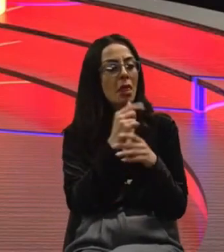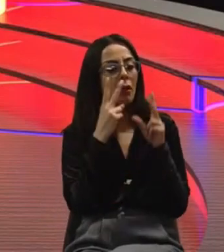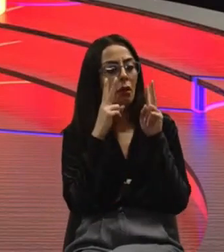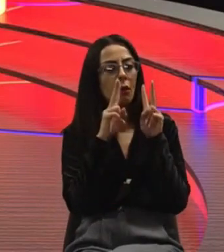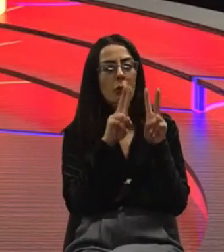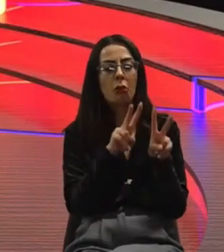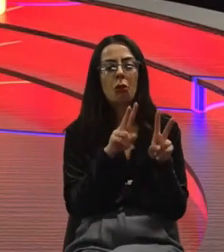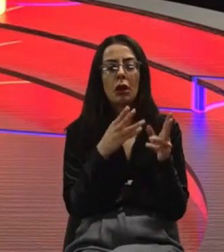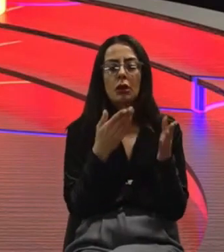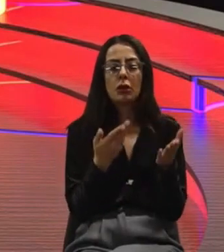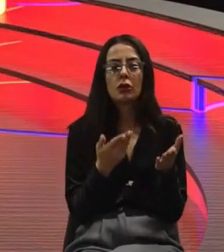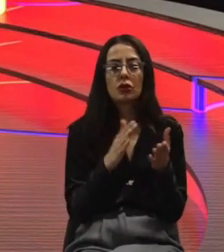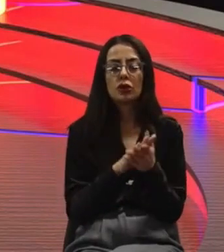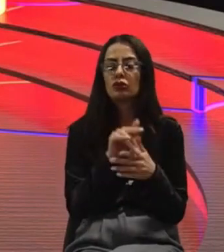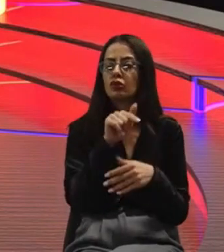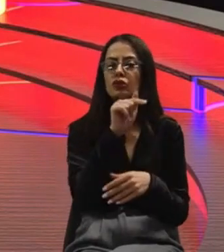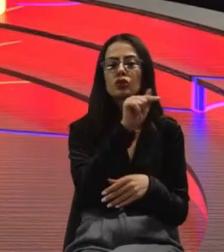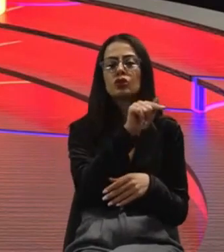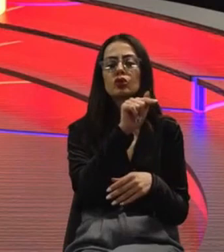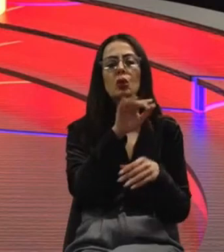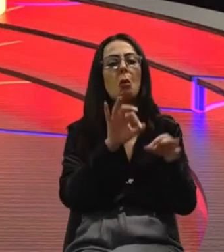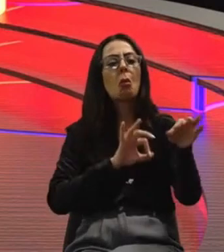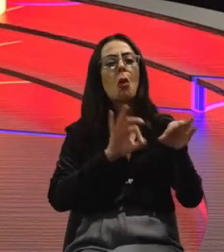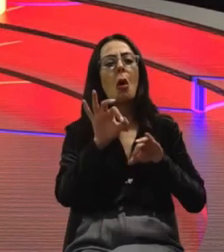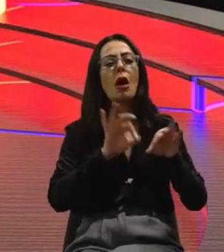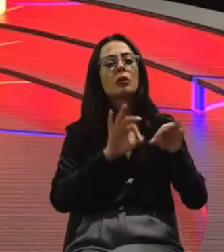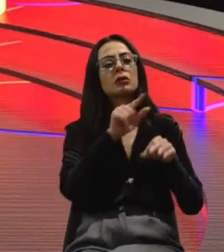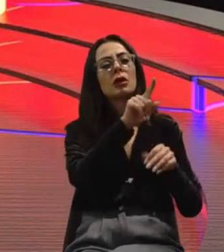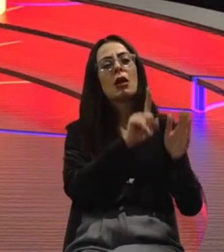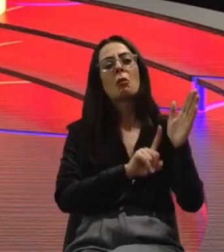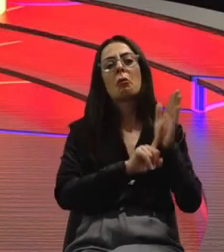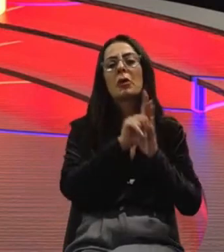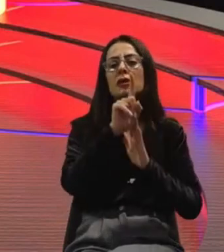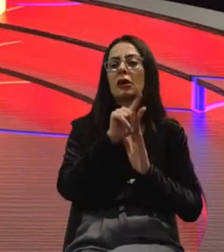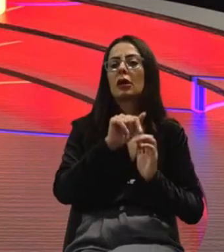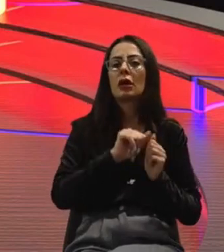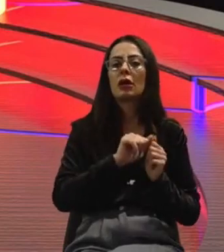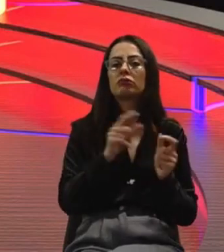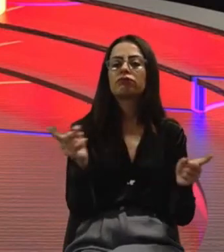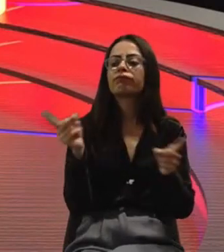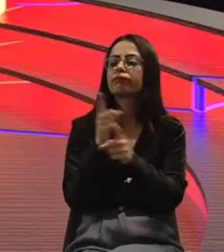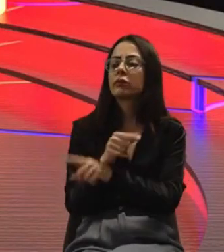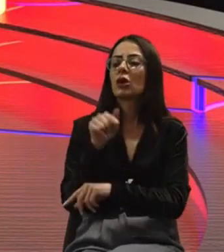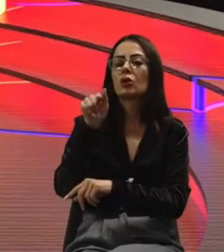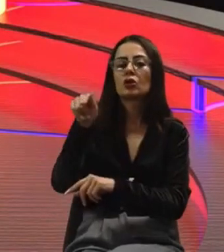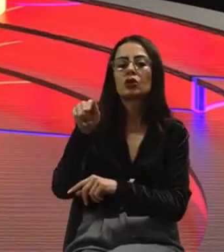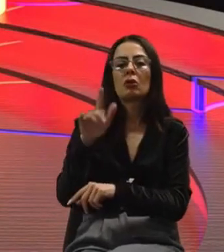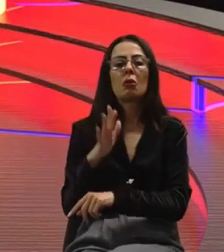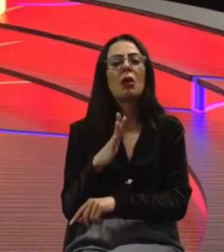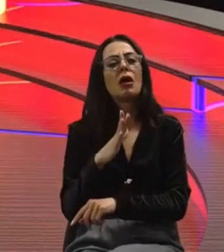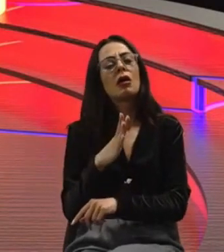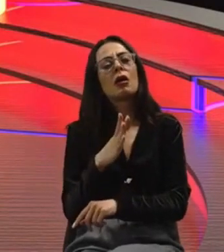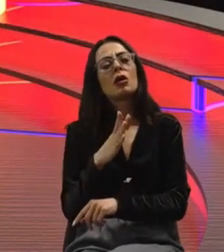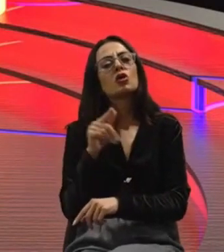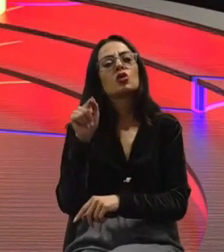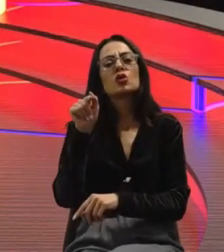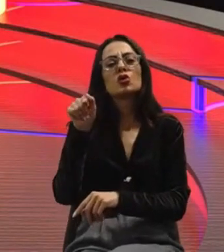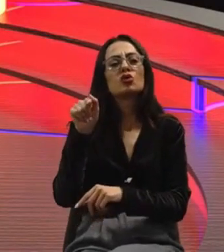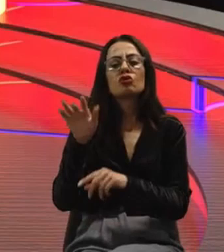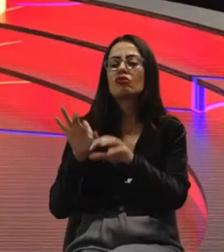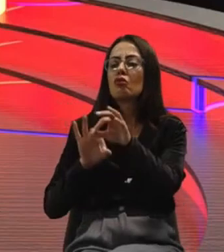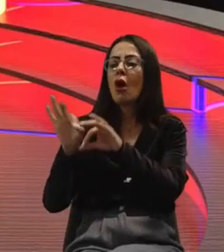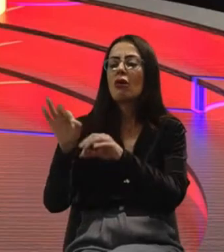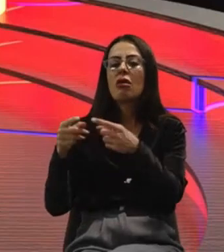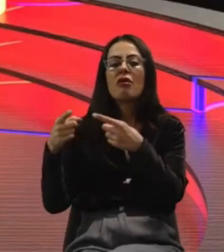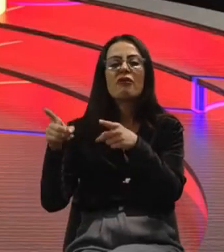İşte şu Mühendisler daha başarılar daha çok para kazanıyor Maddi manevi var daha Mutlular ya da şunlar daha